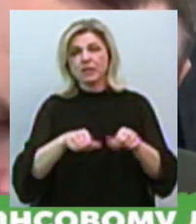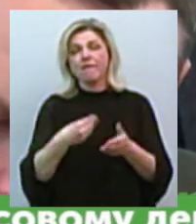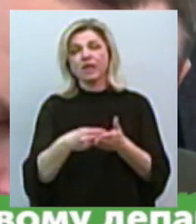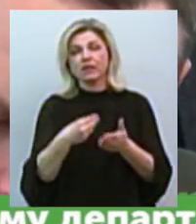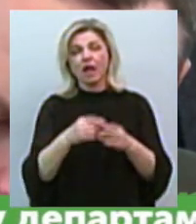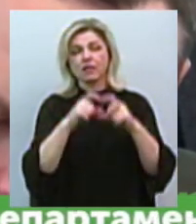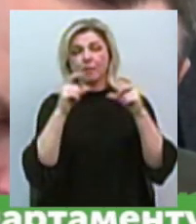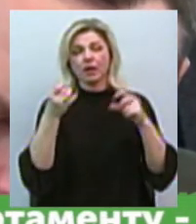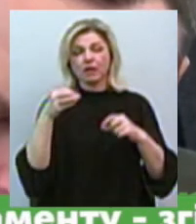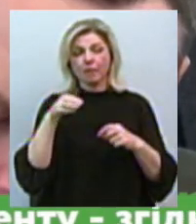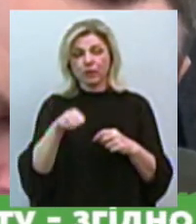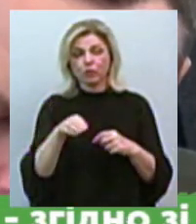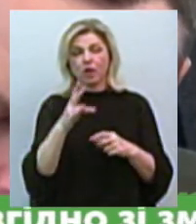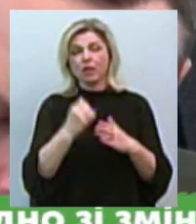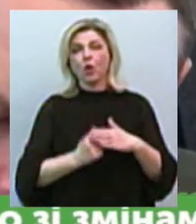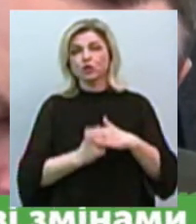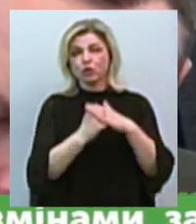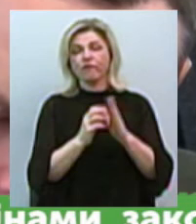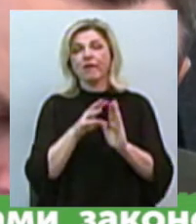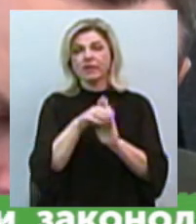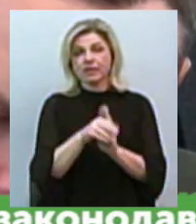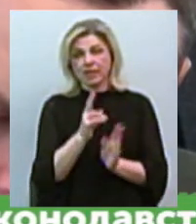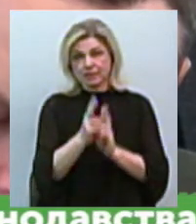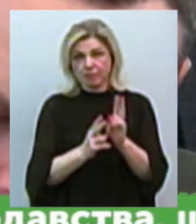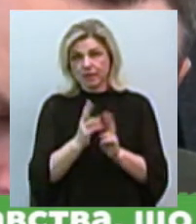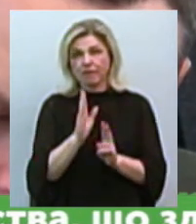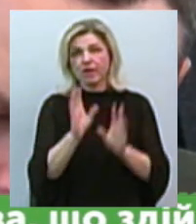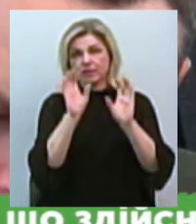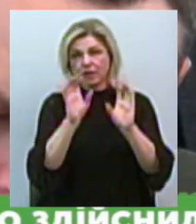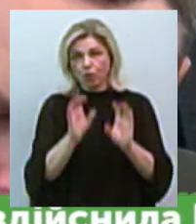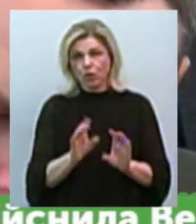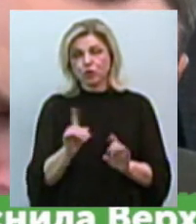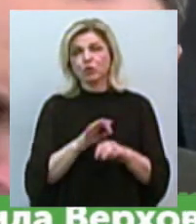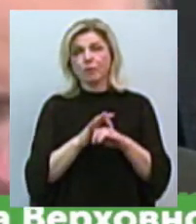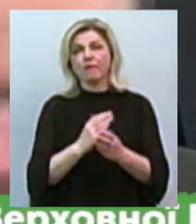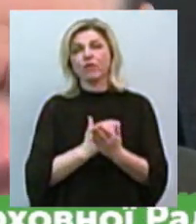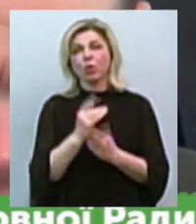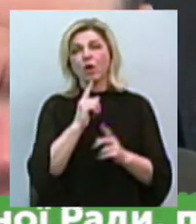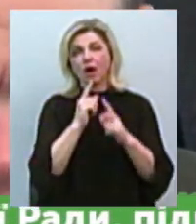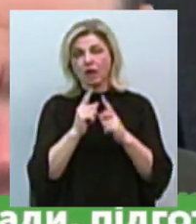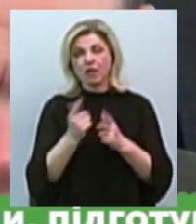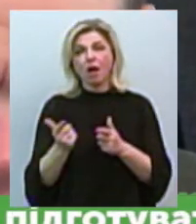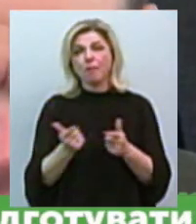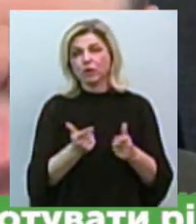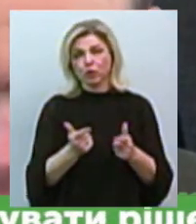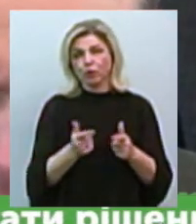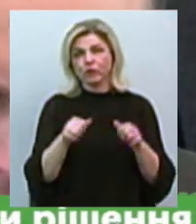департаменту на основании внесения изменений в законодательство, которое провела Верховная Рада, подготовить